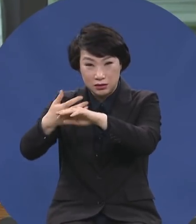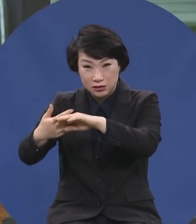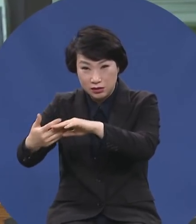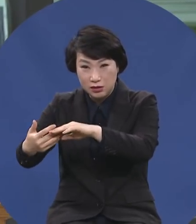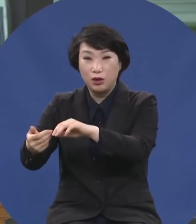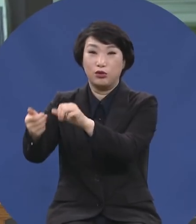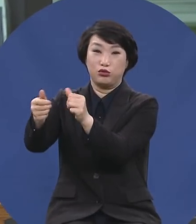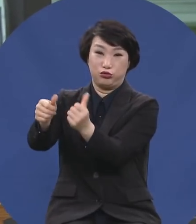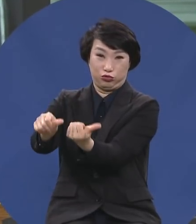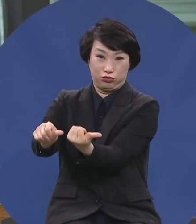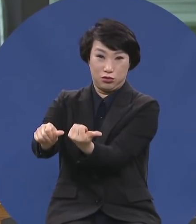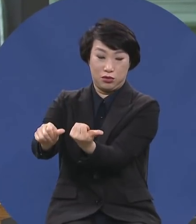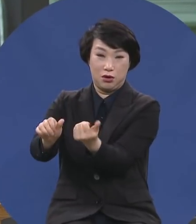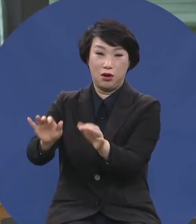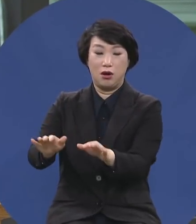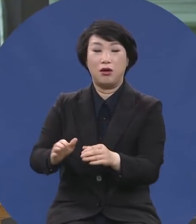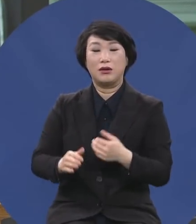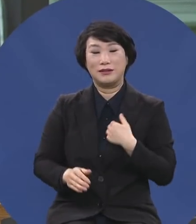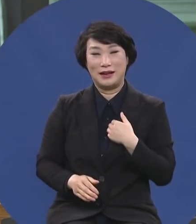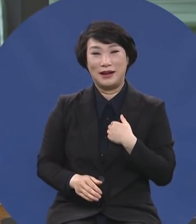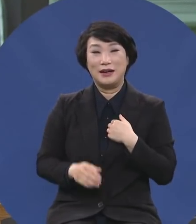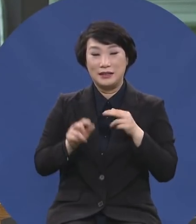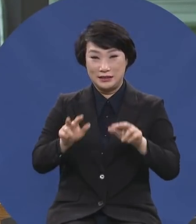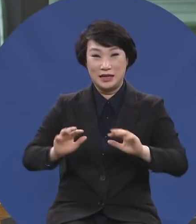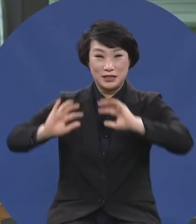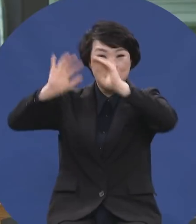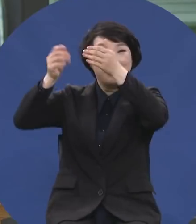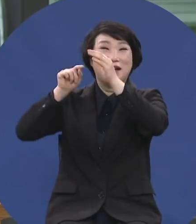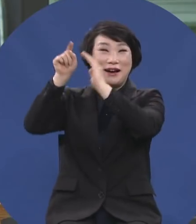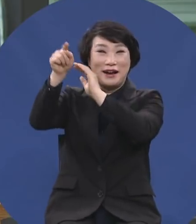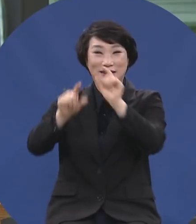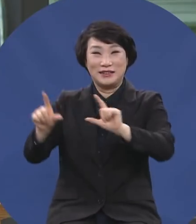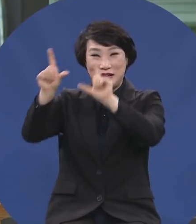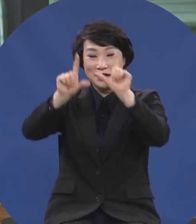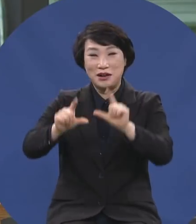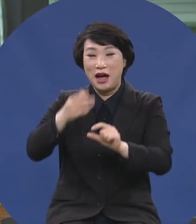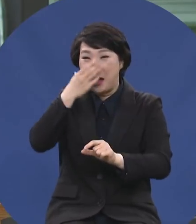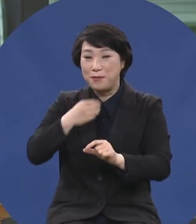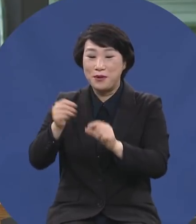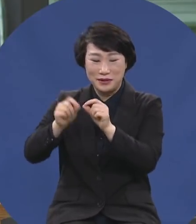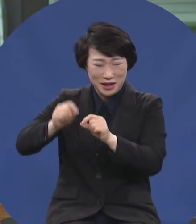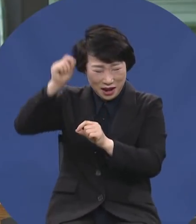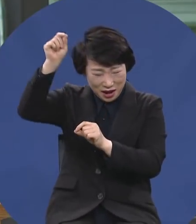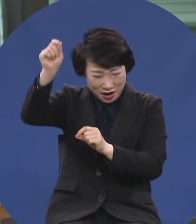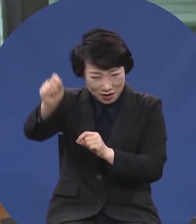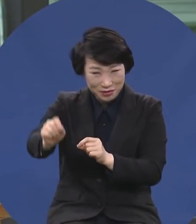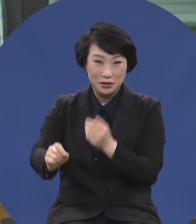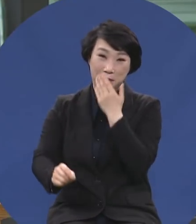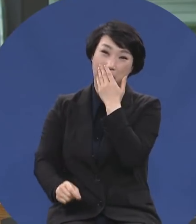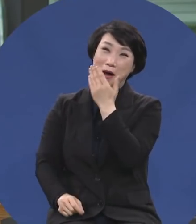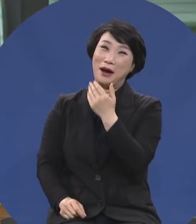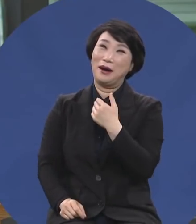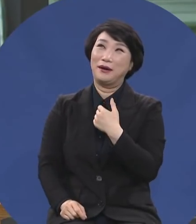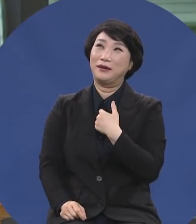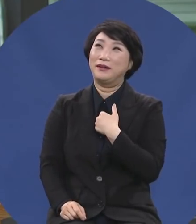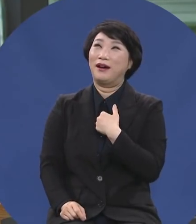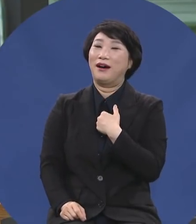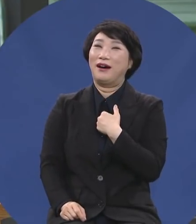쏟아 죽으심으로 영원한 천국에서 행복하게 살 수